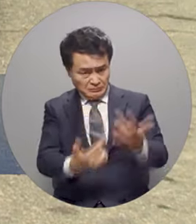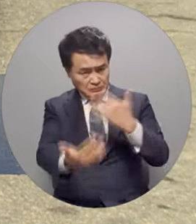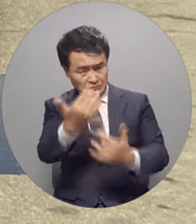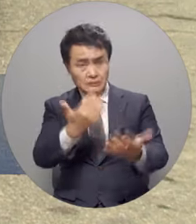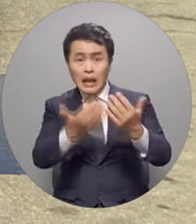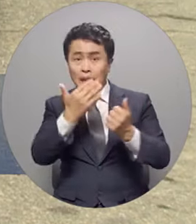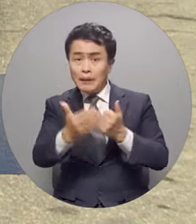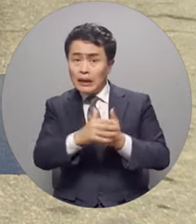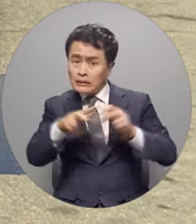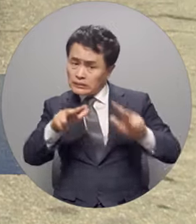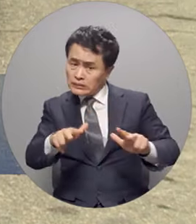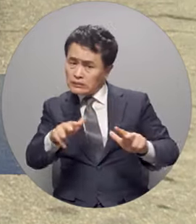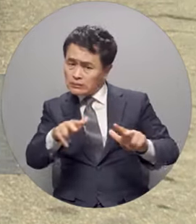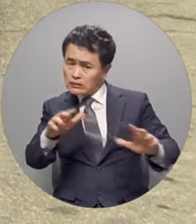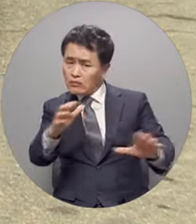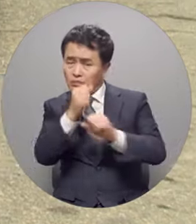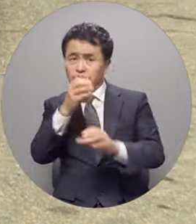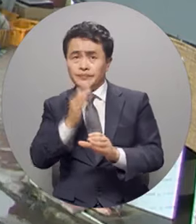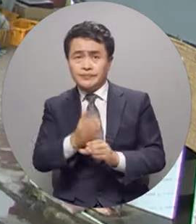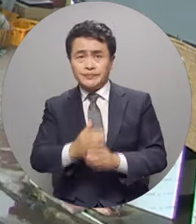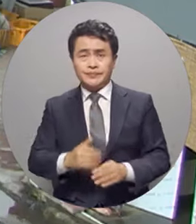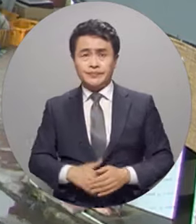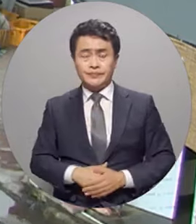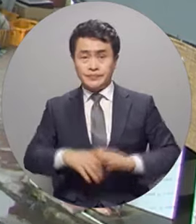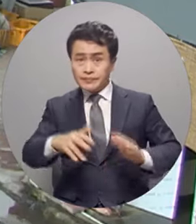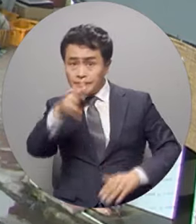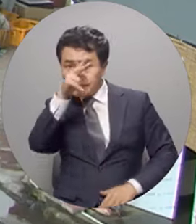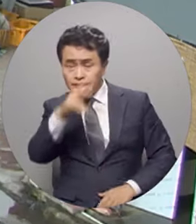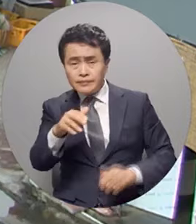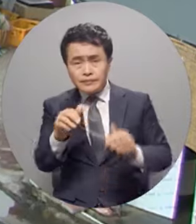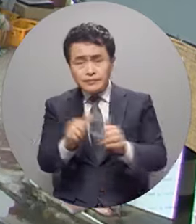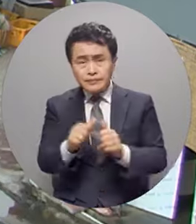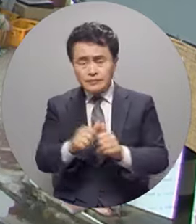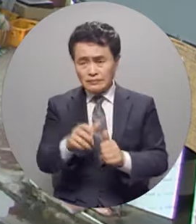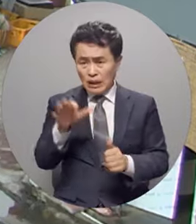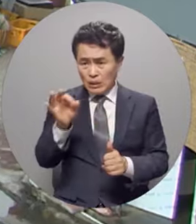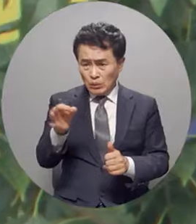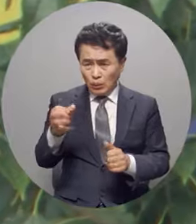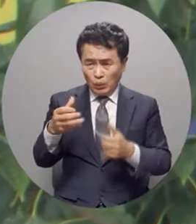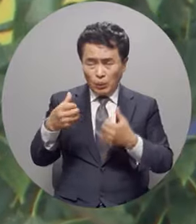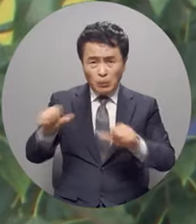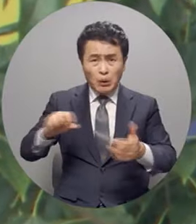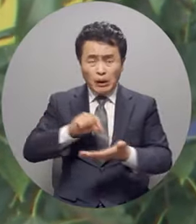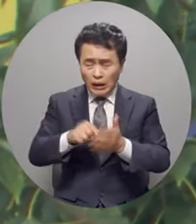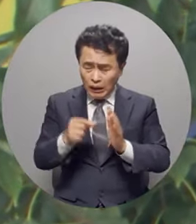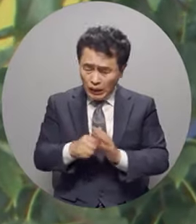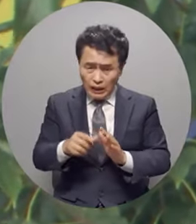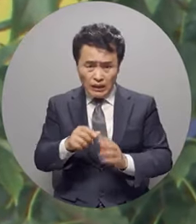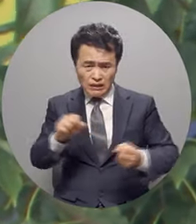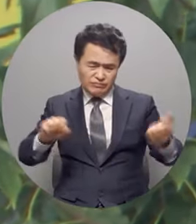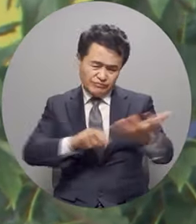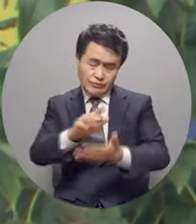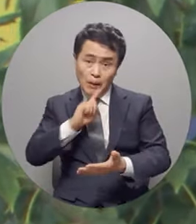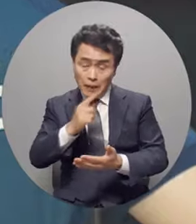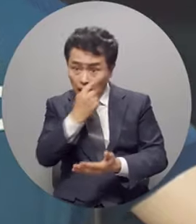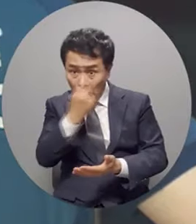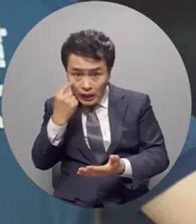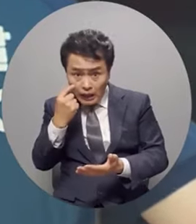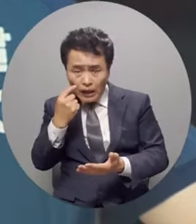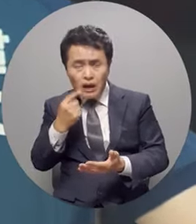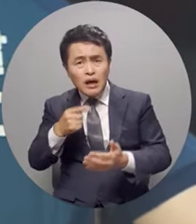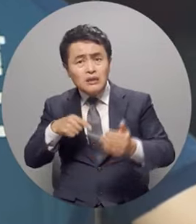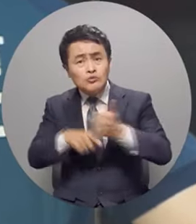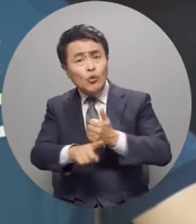것으로 현재까지는 그렇게 파악하고 있고. 경찰은 남성이 돈을 잃어 소동을 벌였다는 목격자 진술을 토대로 정확한 사고